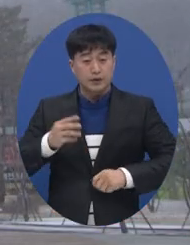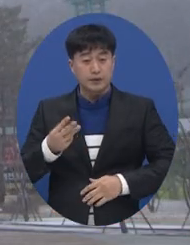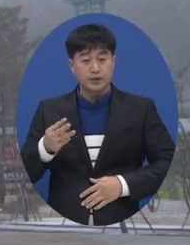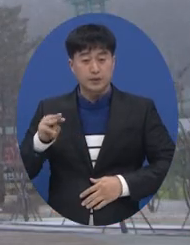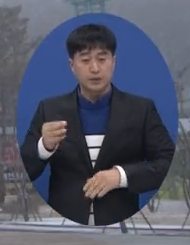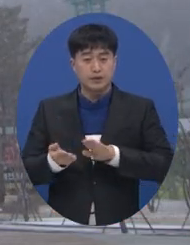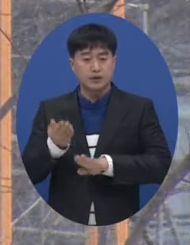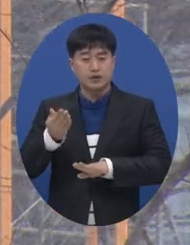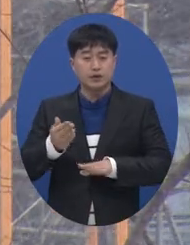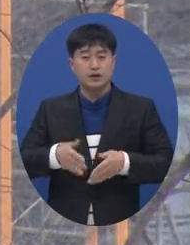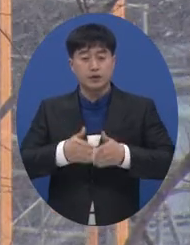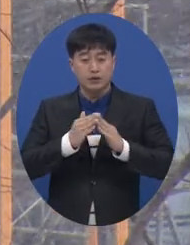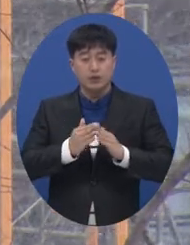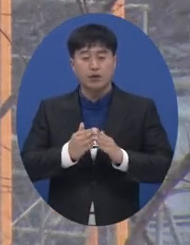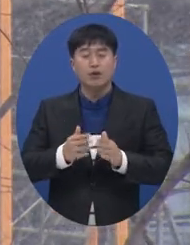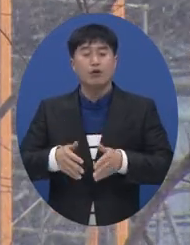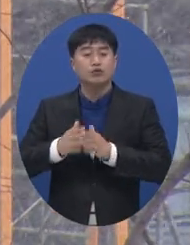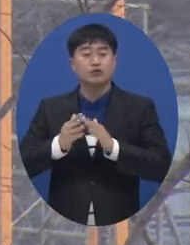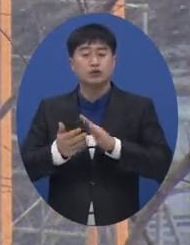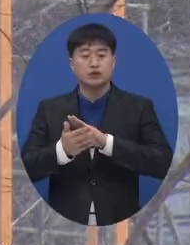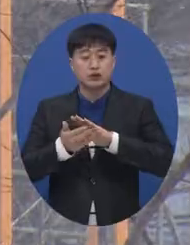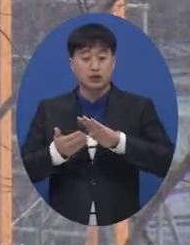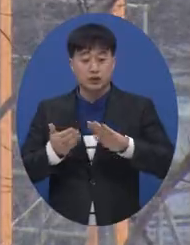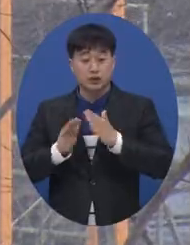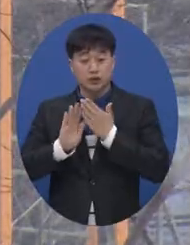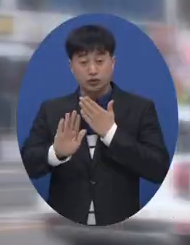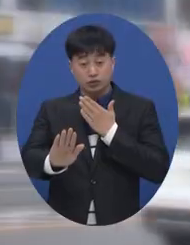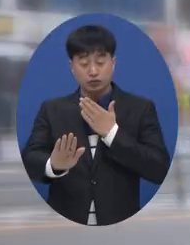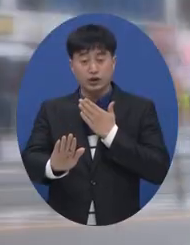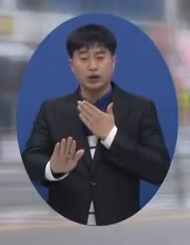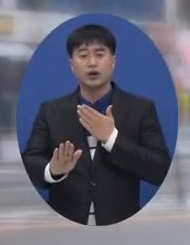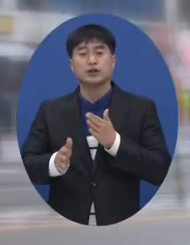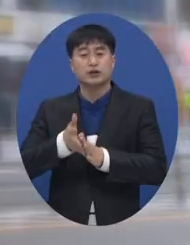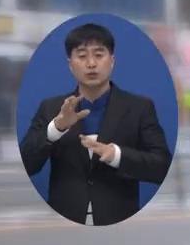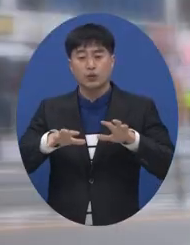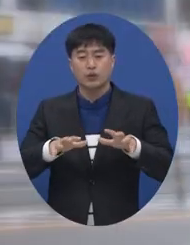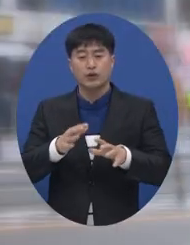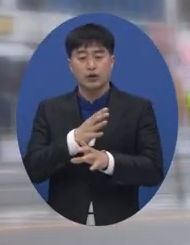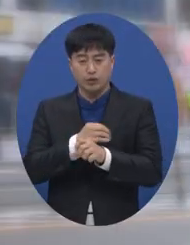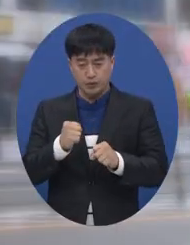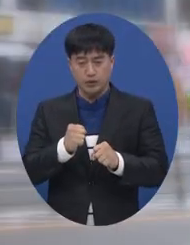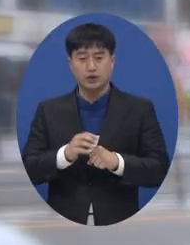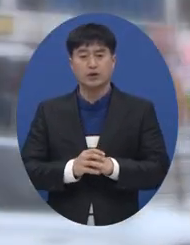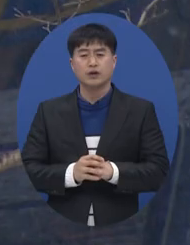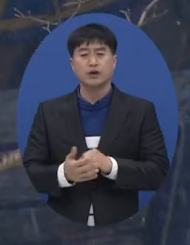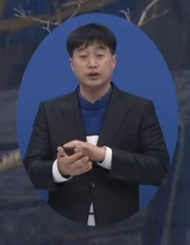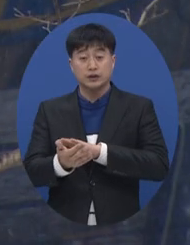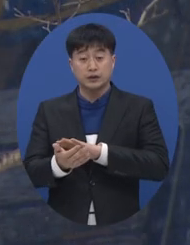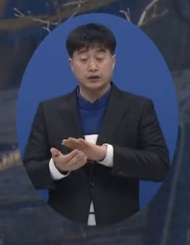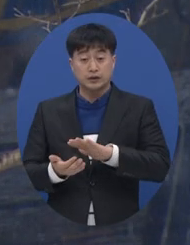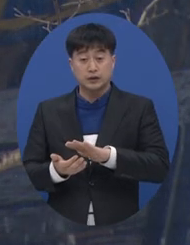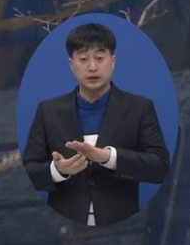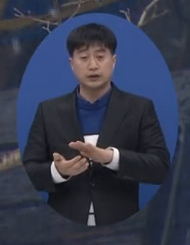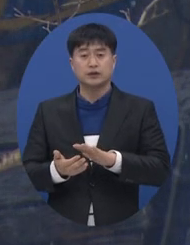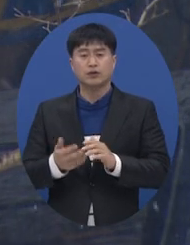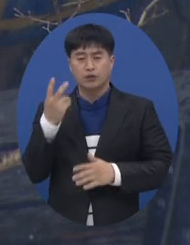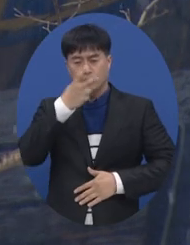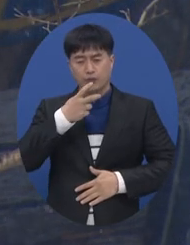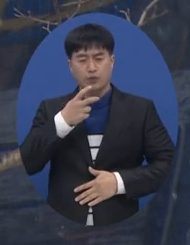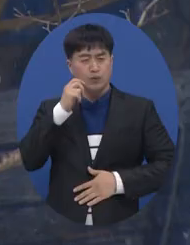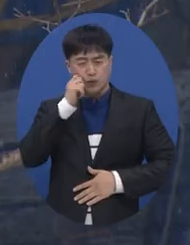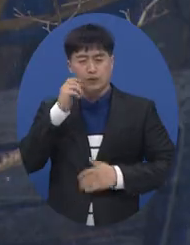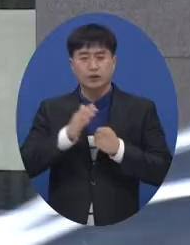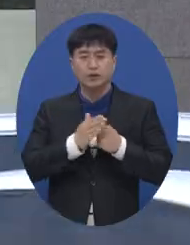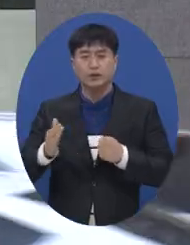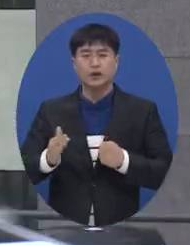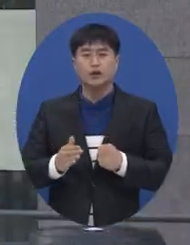경우 건축 허가 이후에 시군과 협의하도록 돼 있습니다. 입지 결정 전 단계부터 소상공인 보호에 관한 검토를 하지 못한